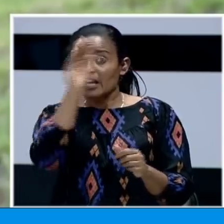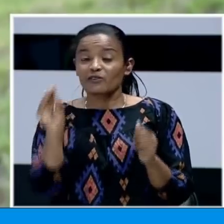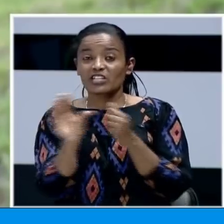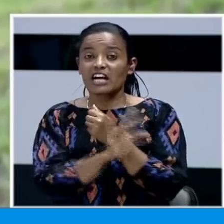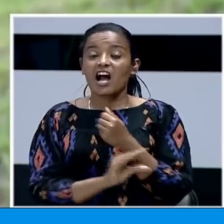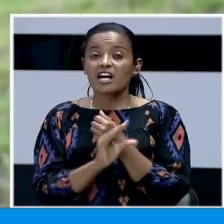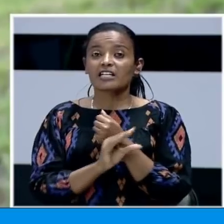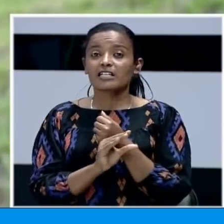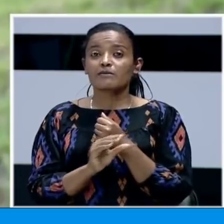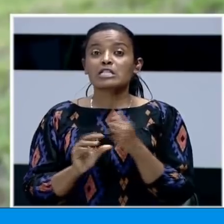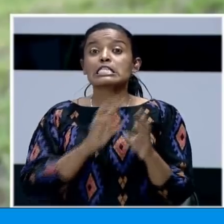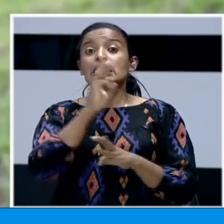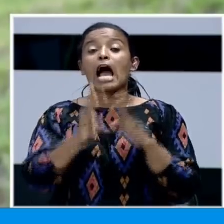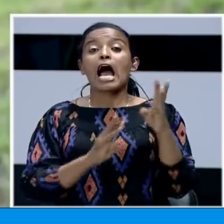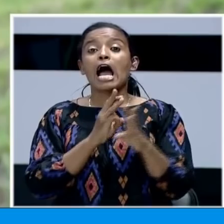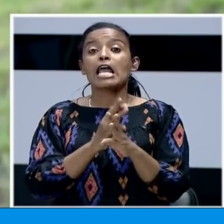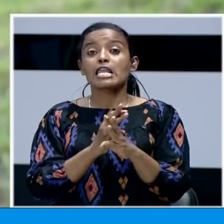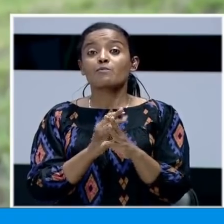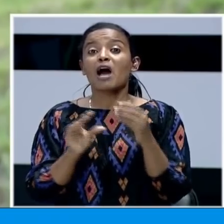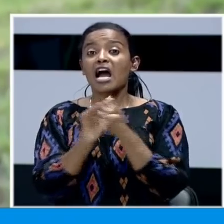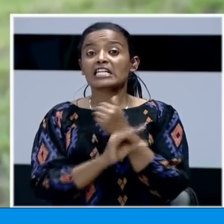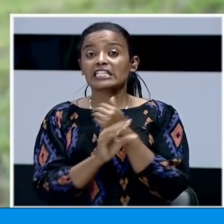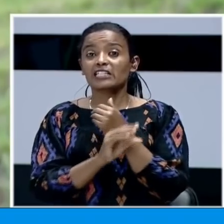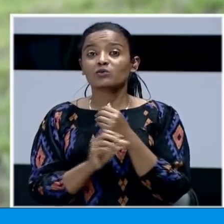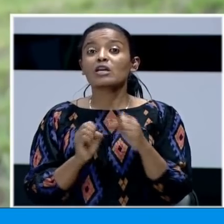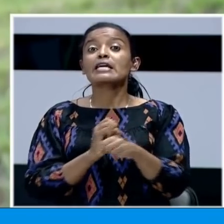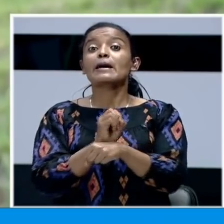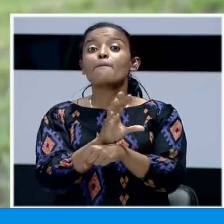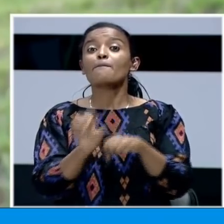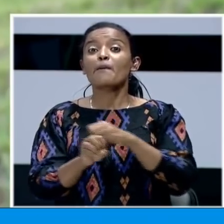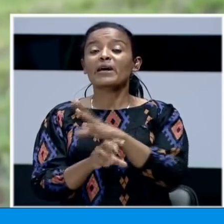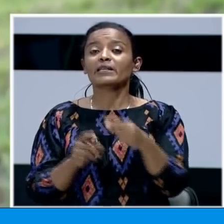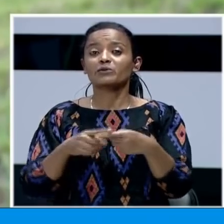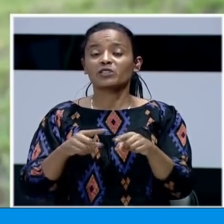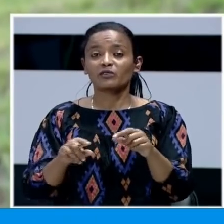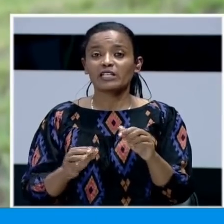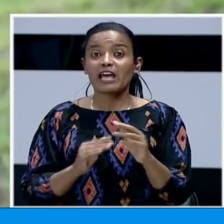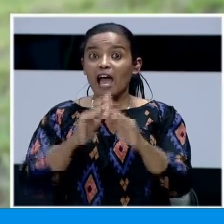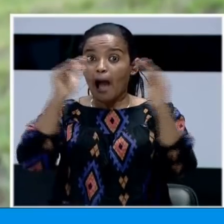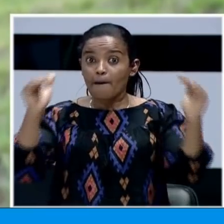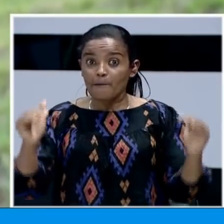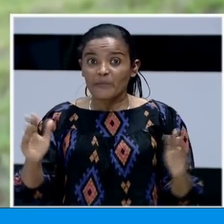هاقراتون نعلمون نعلم هاقراتون كم مما خريط خينا أفستفل على بيت مدرقات